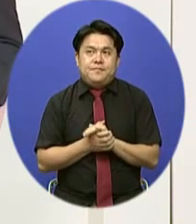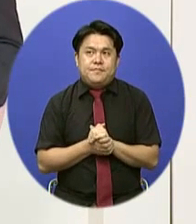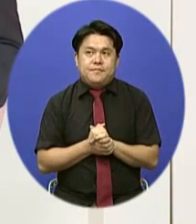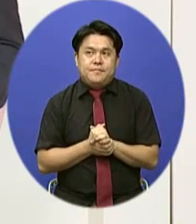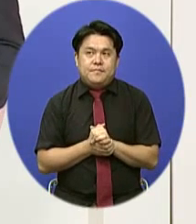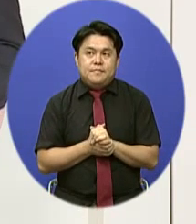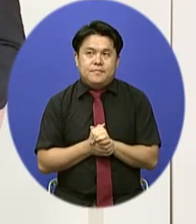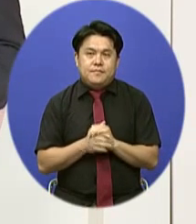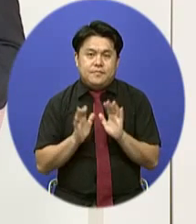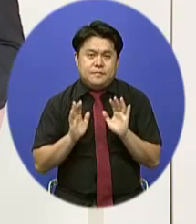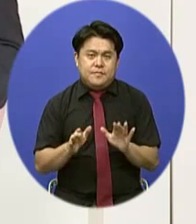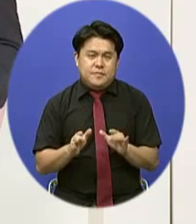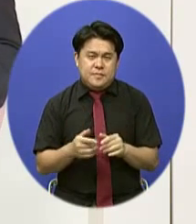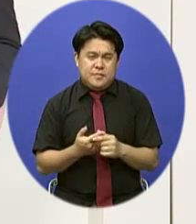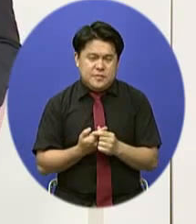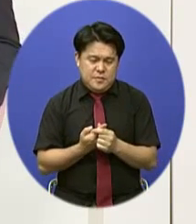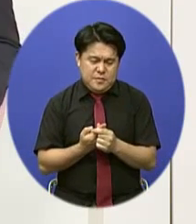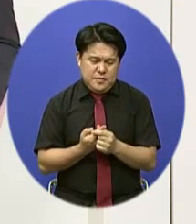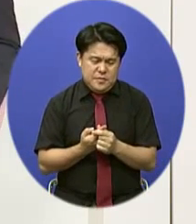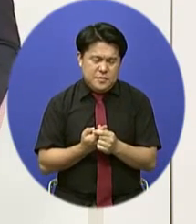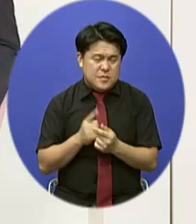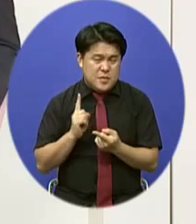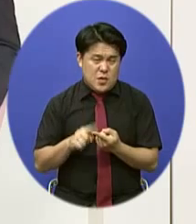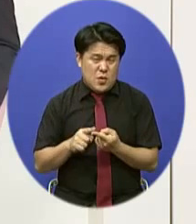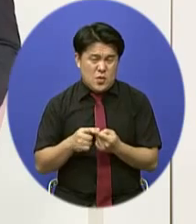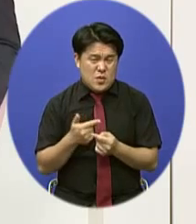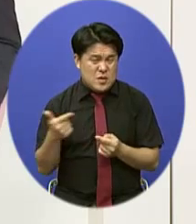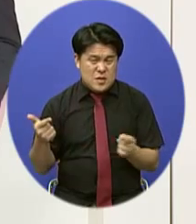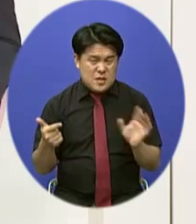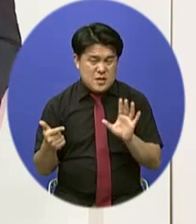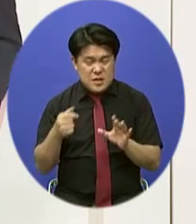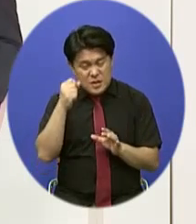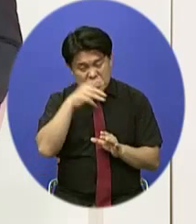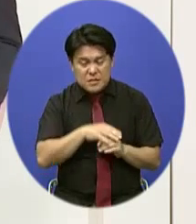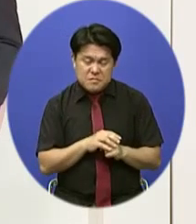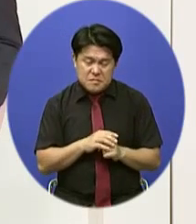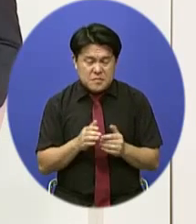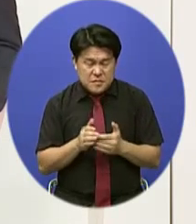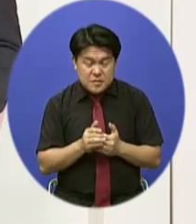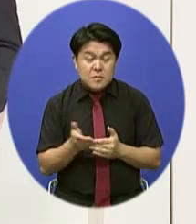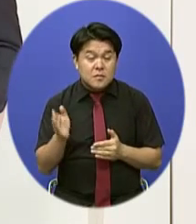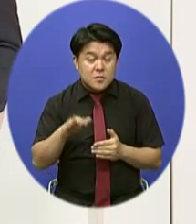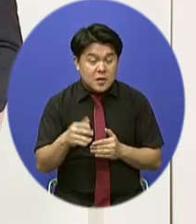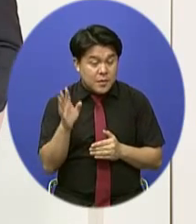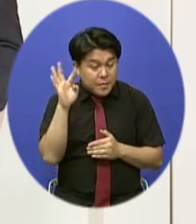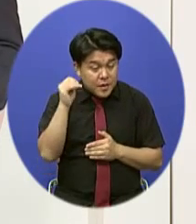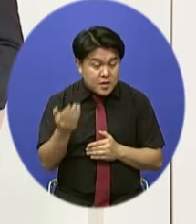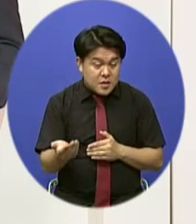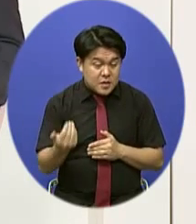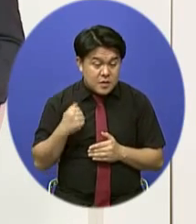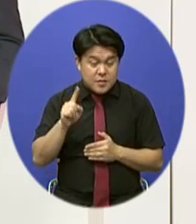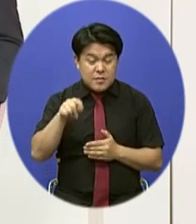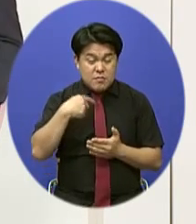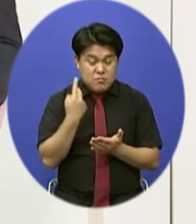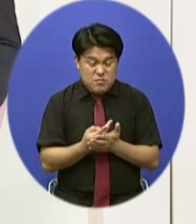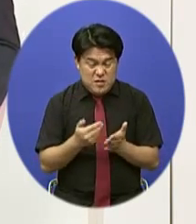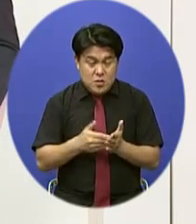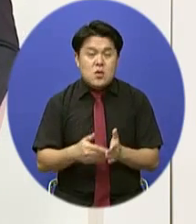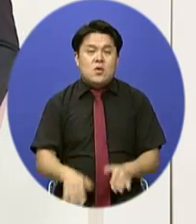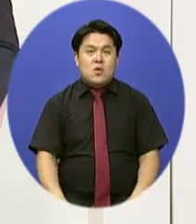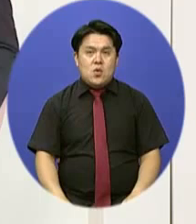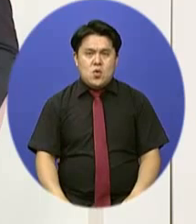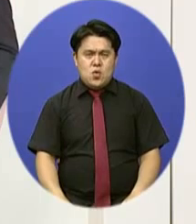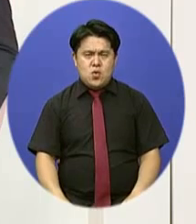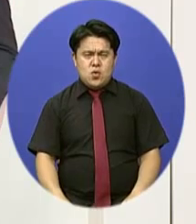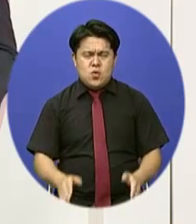종양이 사이즈가 변하기 없다고 오. 그냥 그러네요. 근데 며칠 전에 한번 쓰러졌었거든요. 얼마